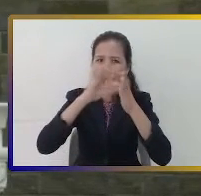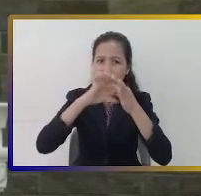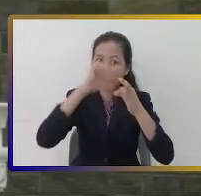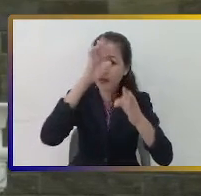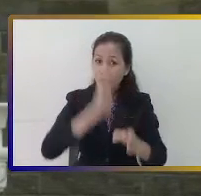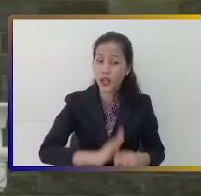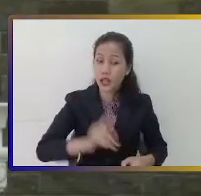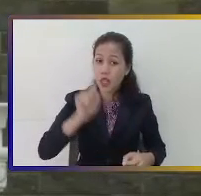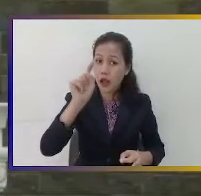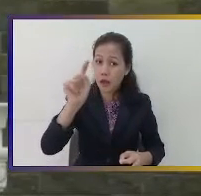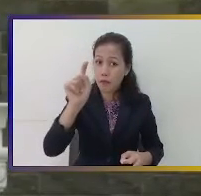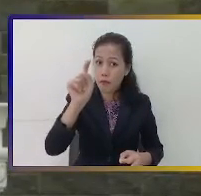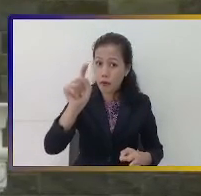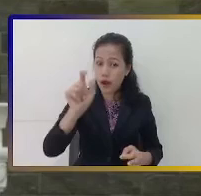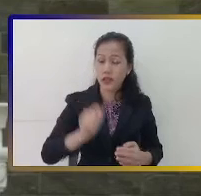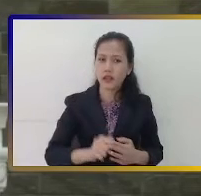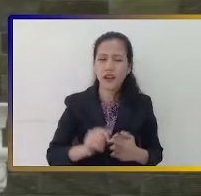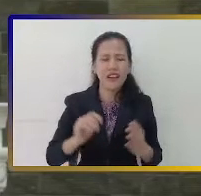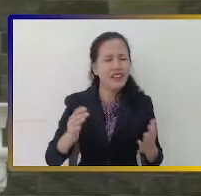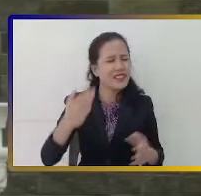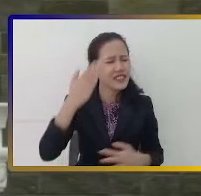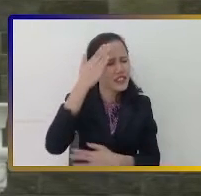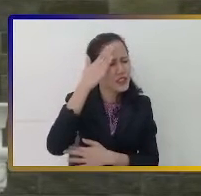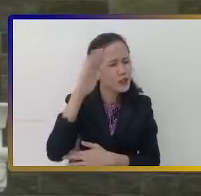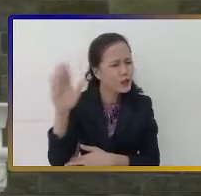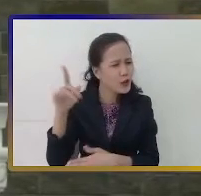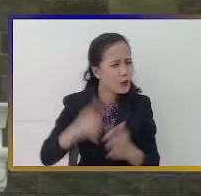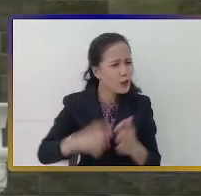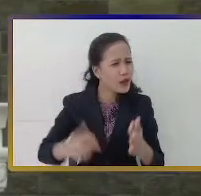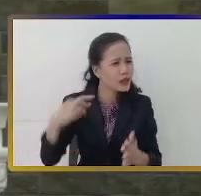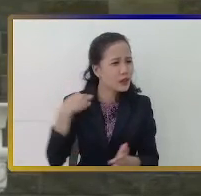You just don't know. Hindi niyo lang alam kung ano meron kayo.